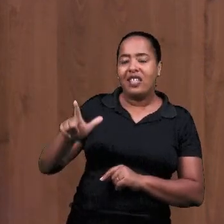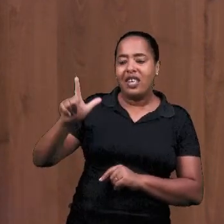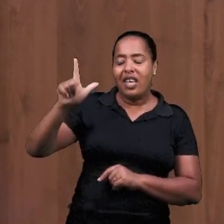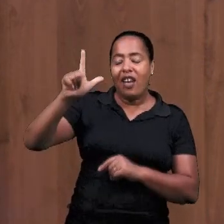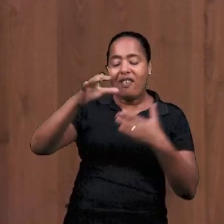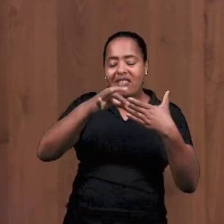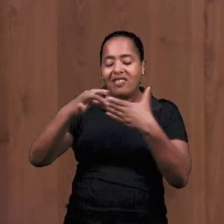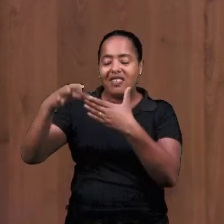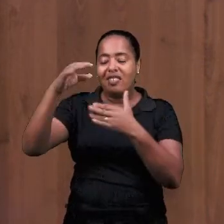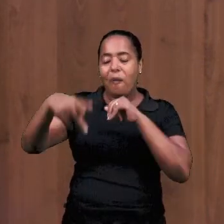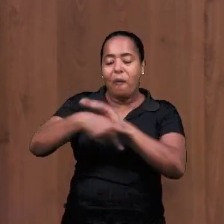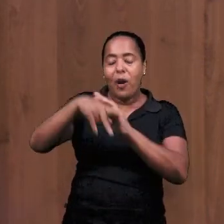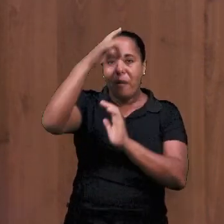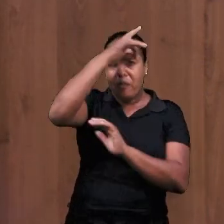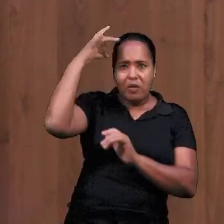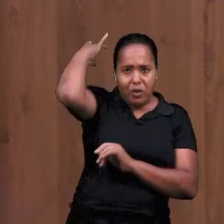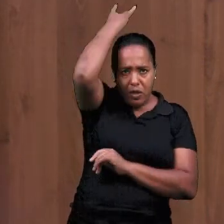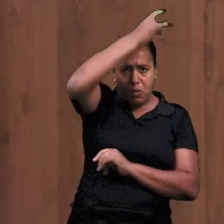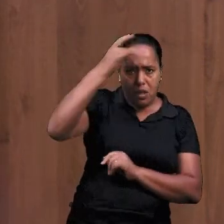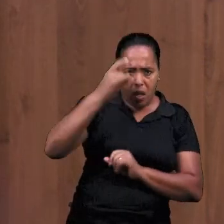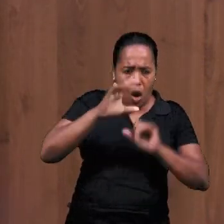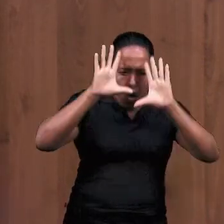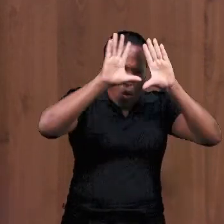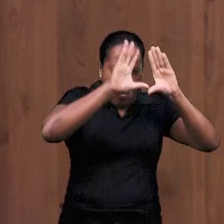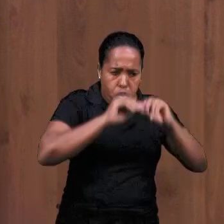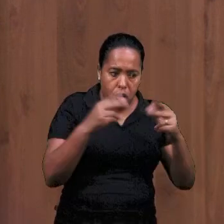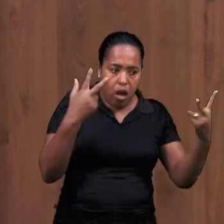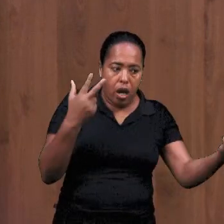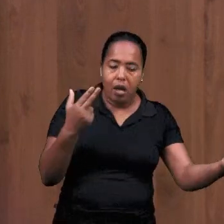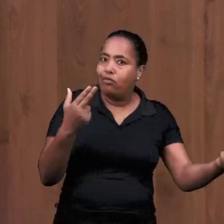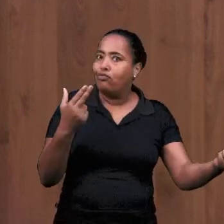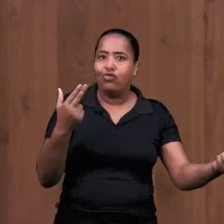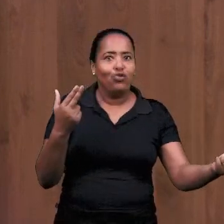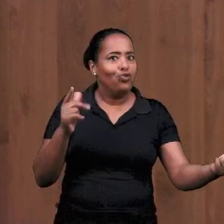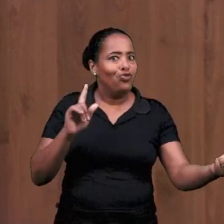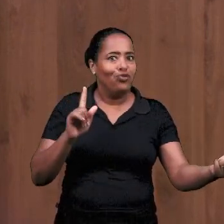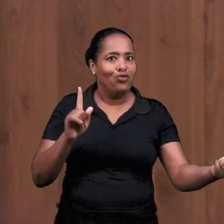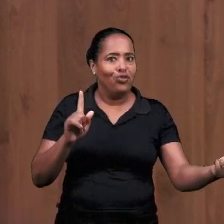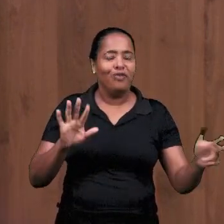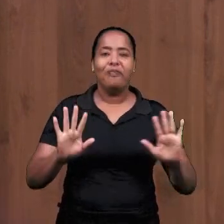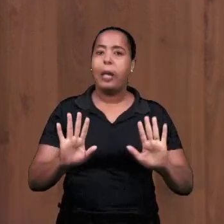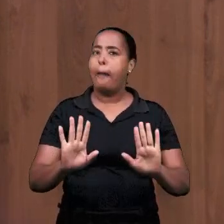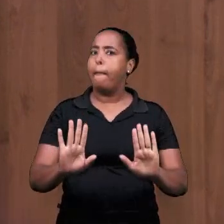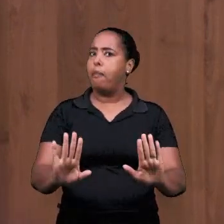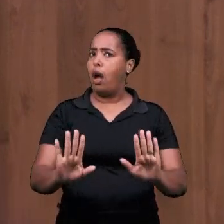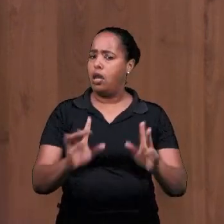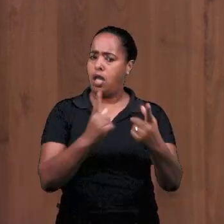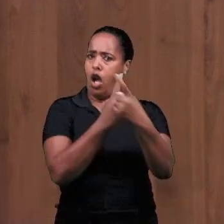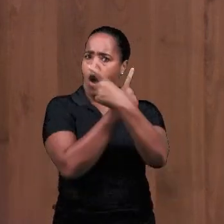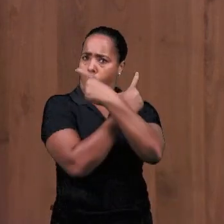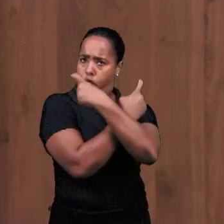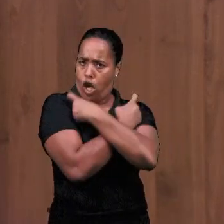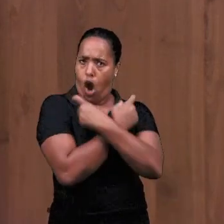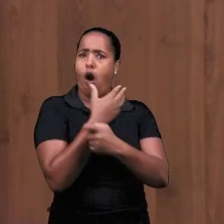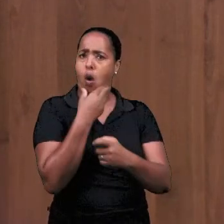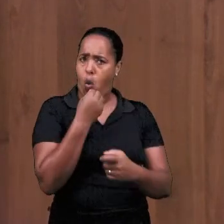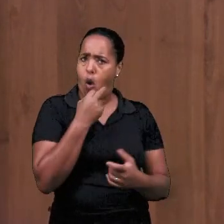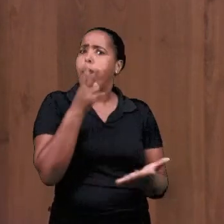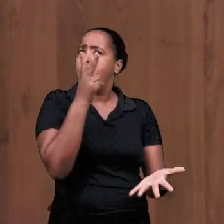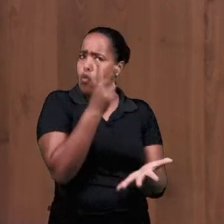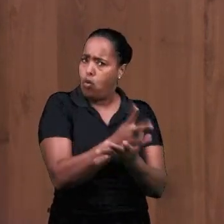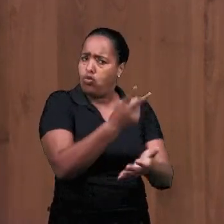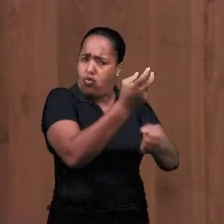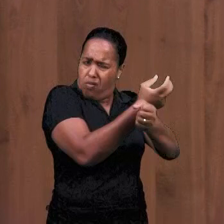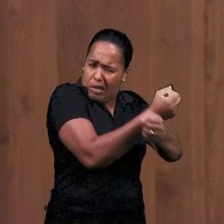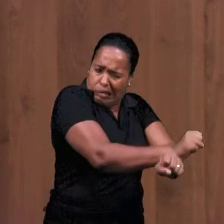du Saint-Esprit. Et ils n'étaient pas en ténèbres. Et même comme ça, Pharaon a continué